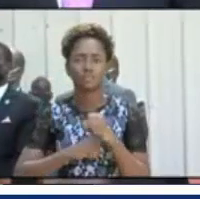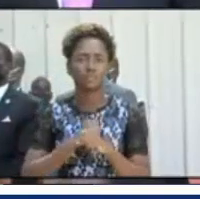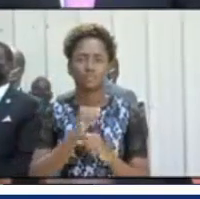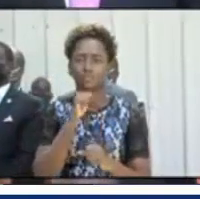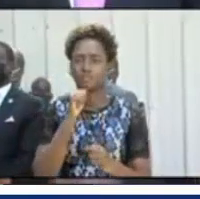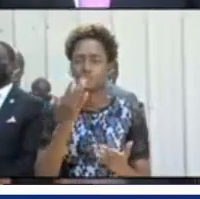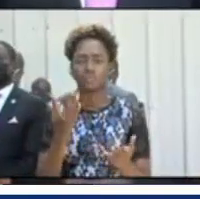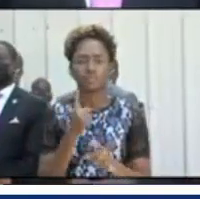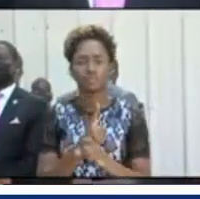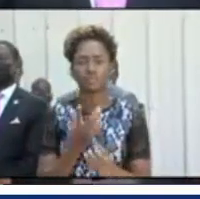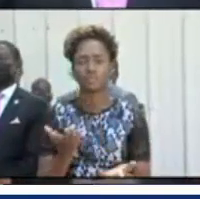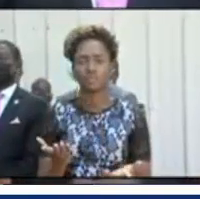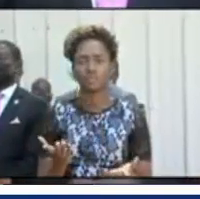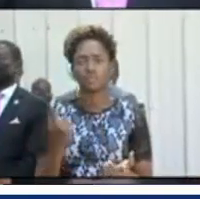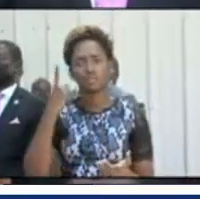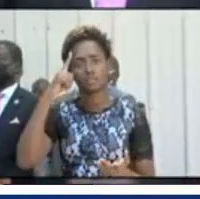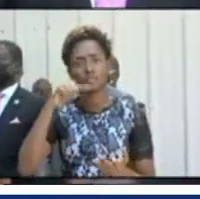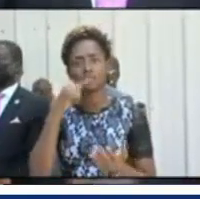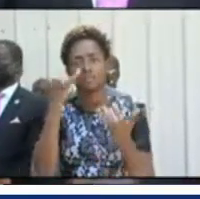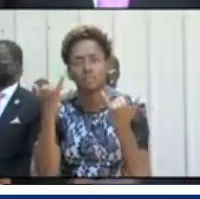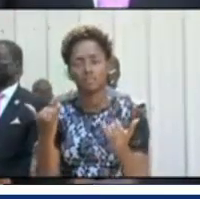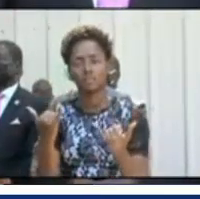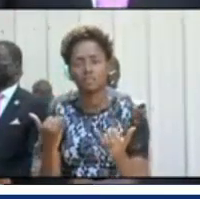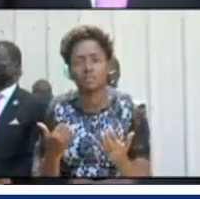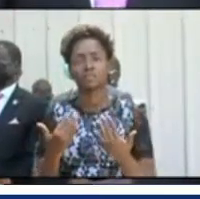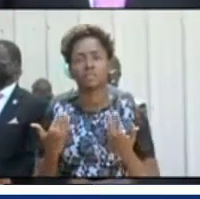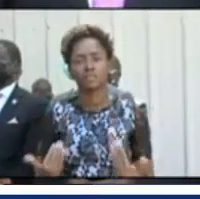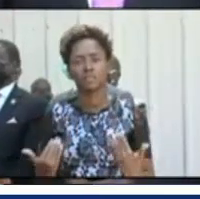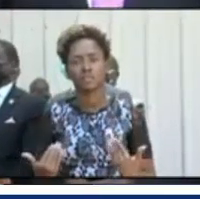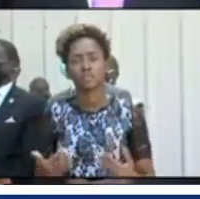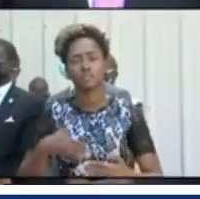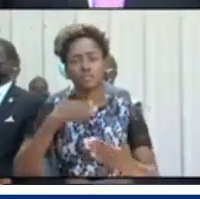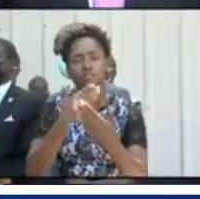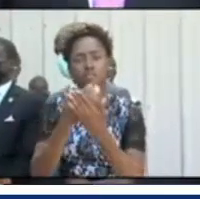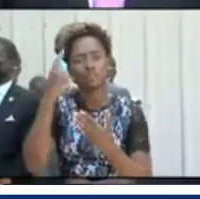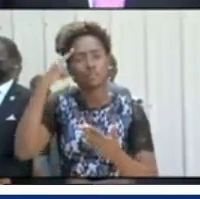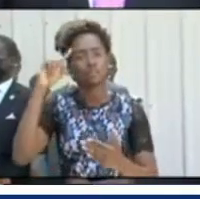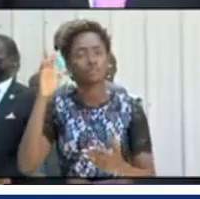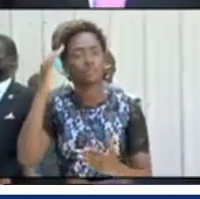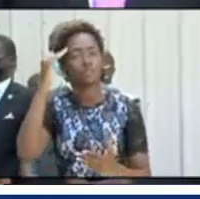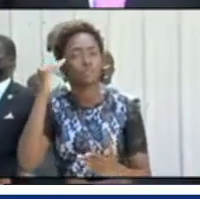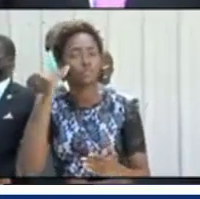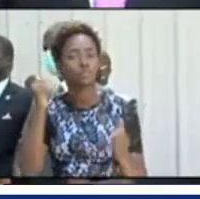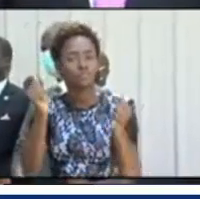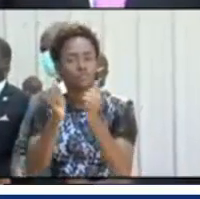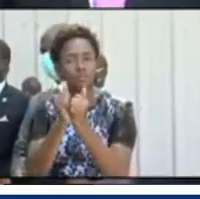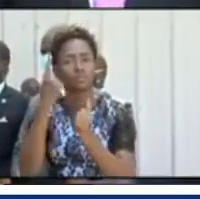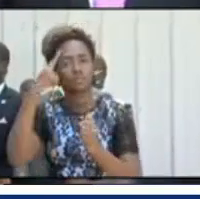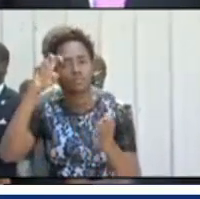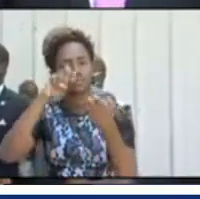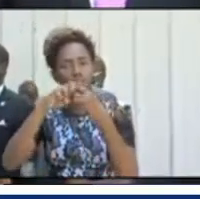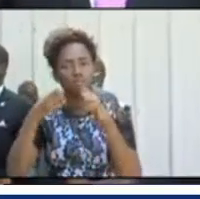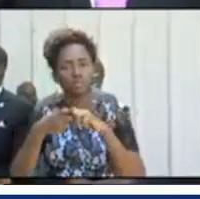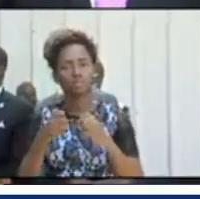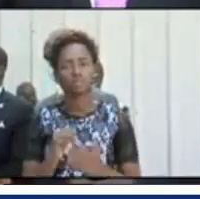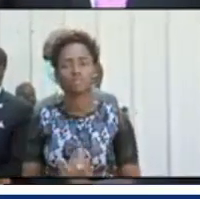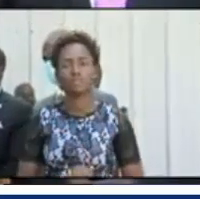dire nous que aujourd'hui hein, c'est pour moment arrivé pour nous mettre tête nous ensemble pour problème